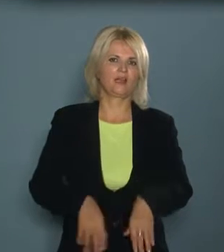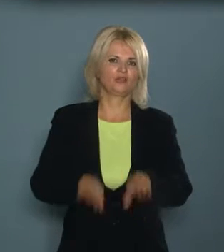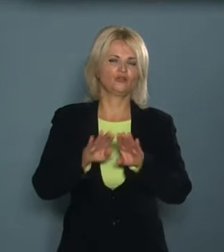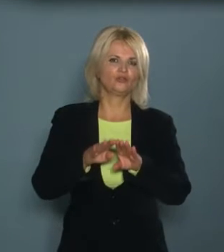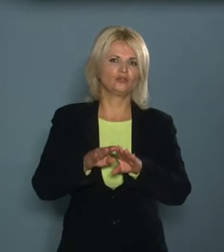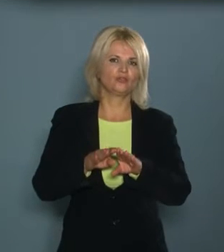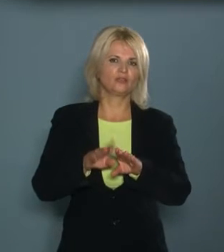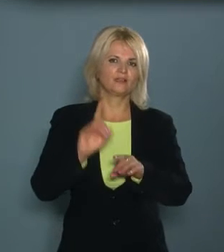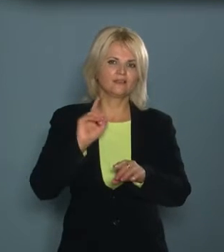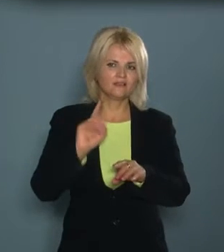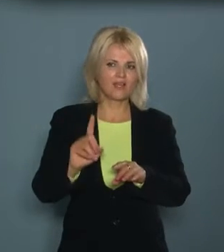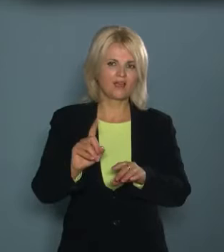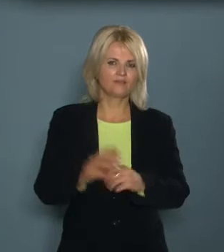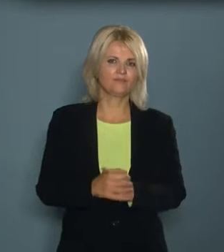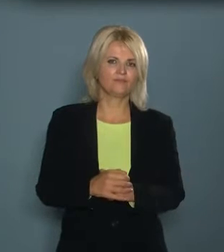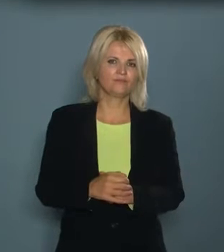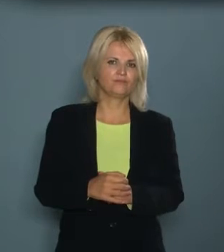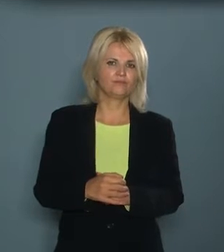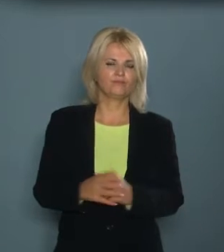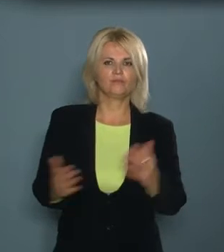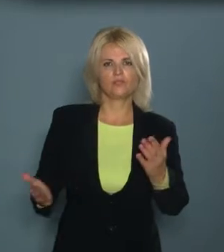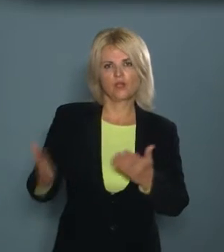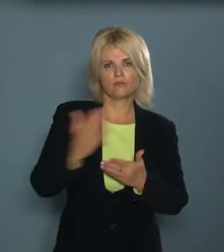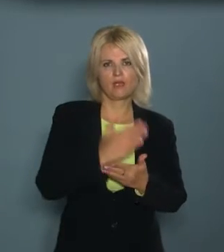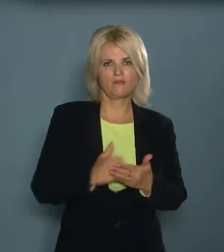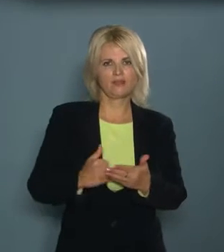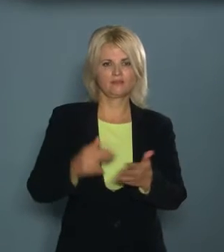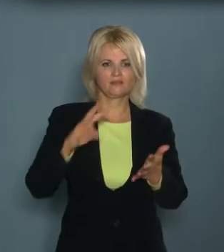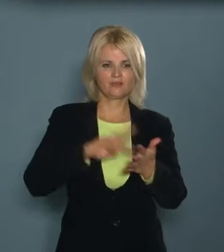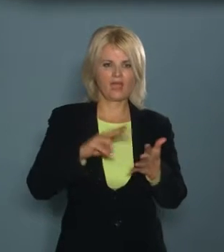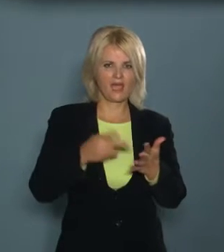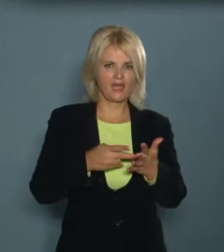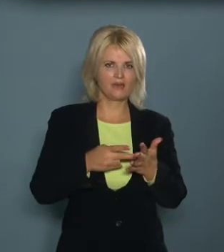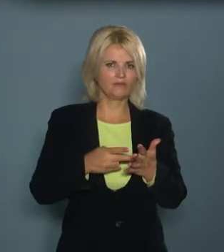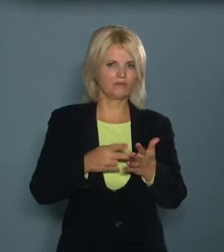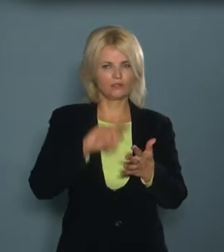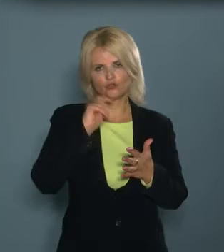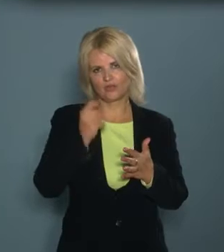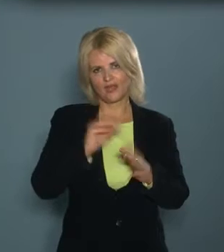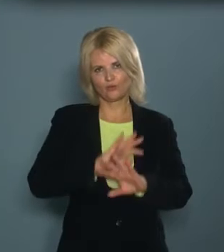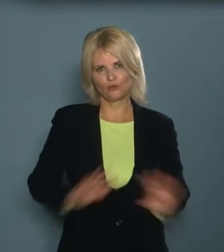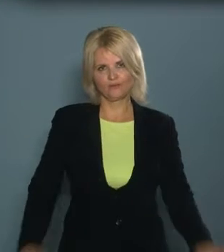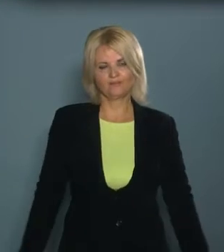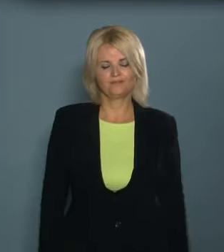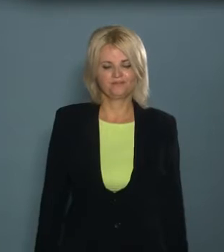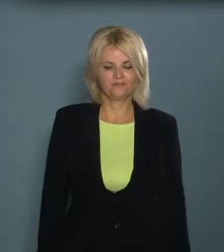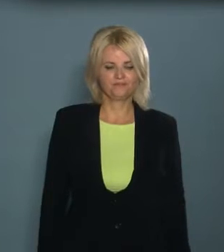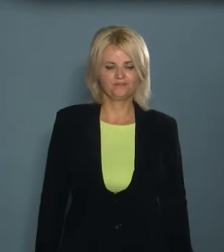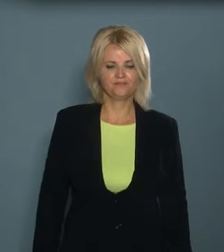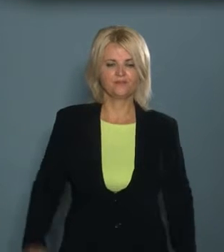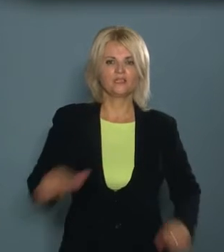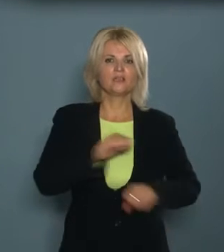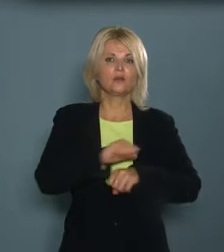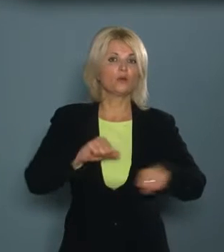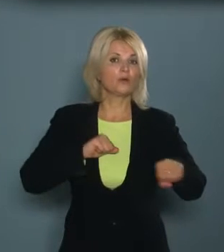De azt mondhatom alapjában véve, hogy a bevételeink, amiket tervezünk, azok teljesülnek. Egyébként egy